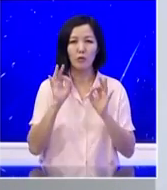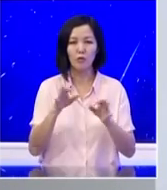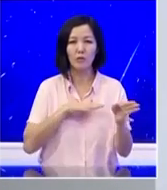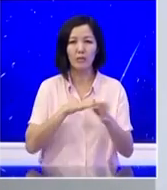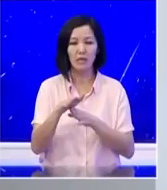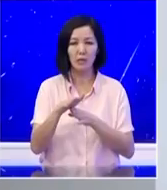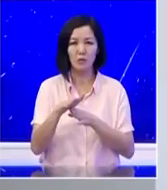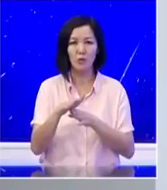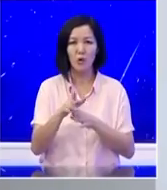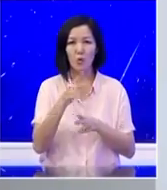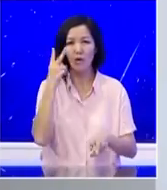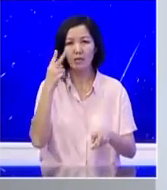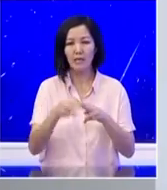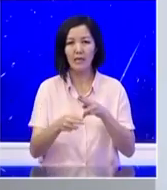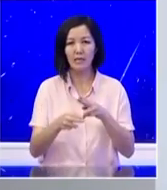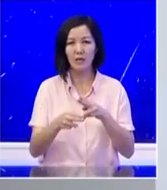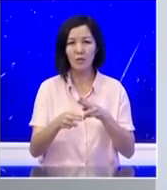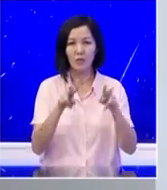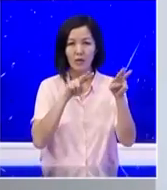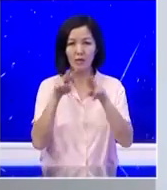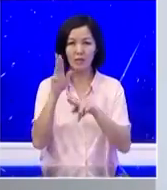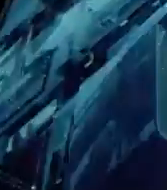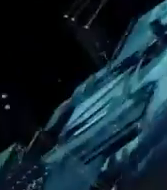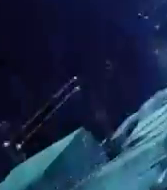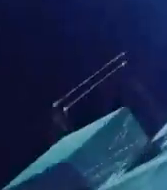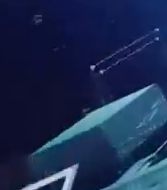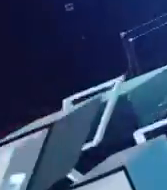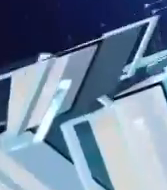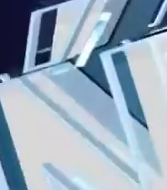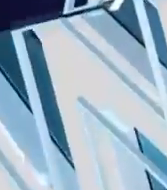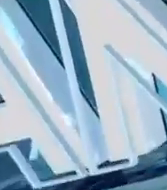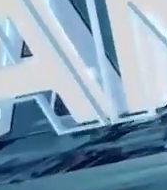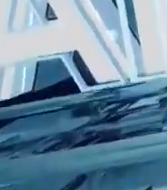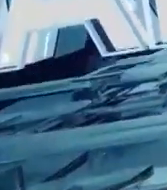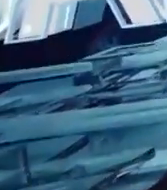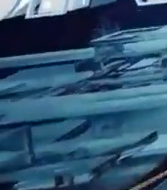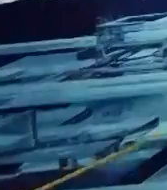жатқаны және уақытылы іске асып жатқаны қарастырылатын болады.